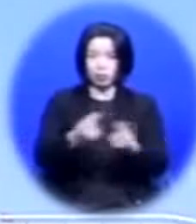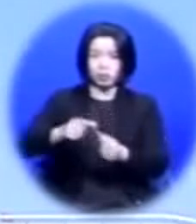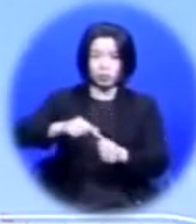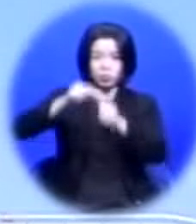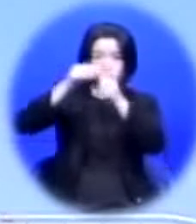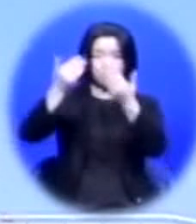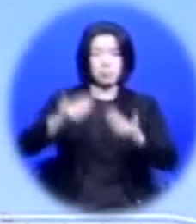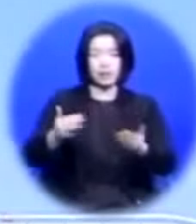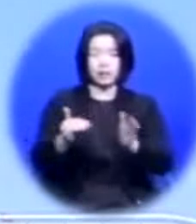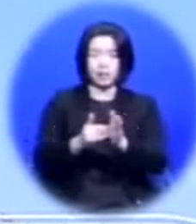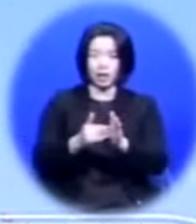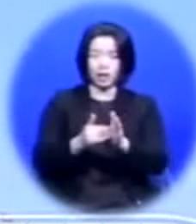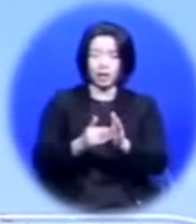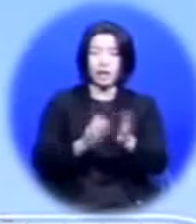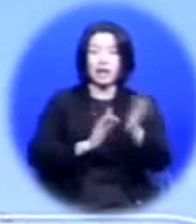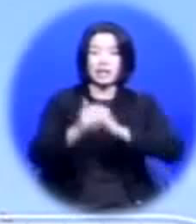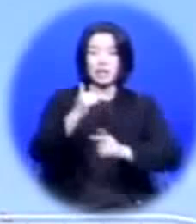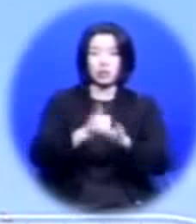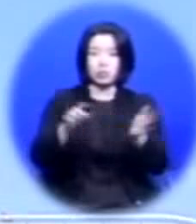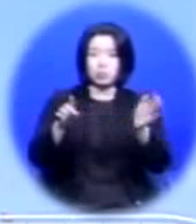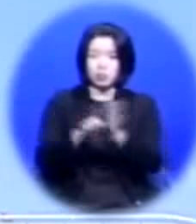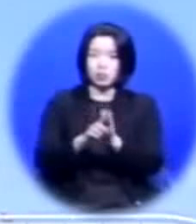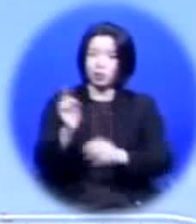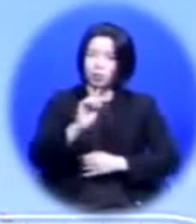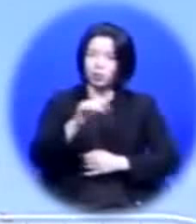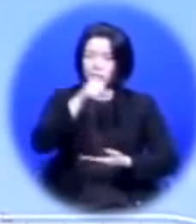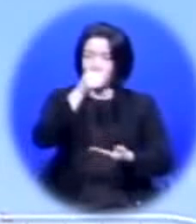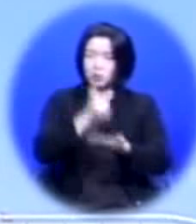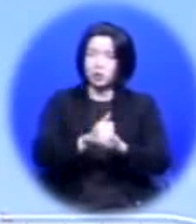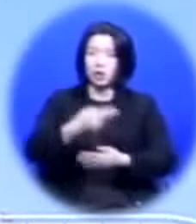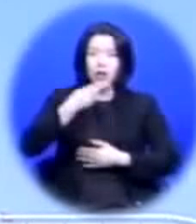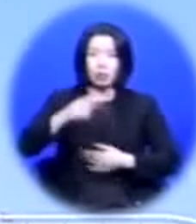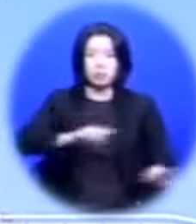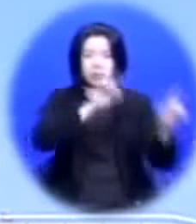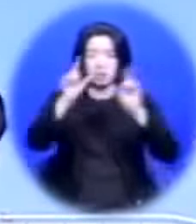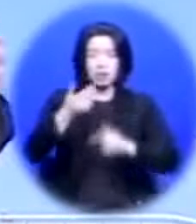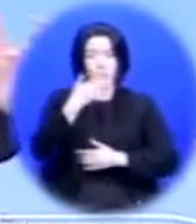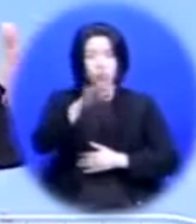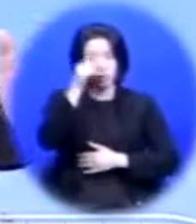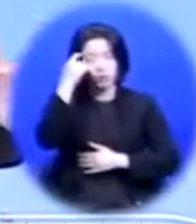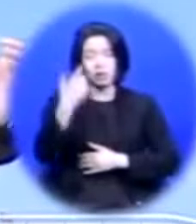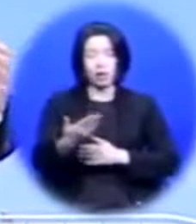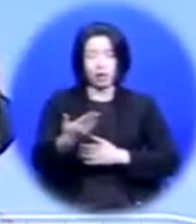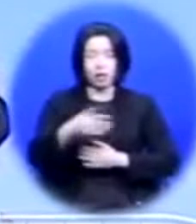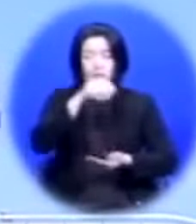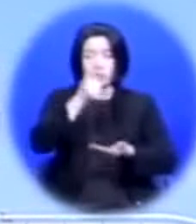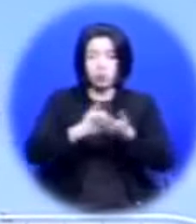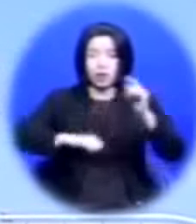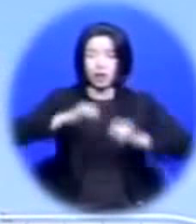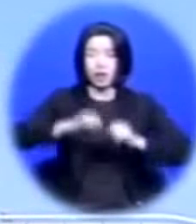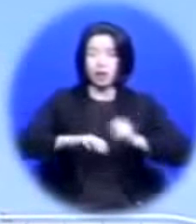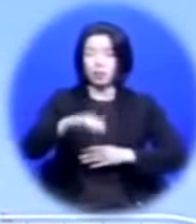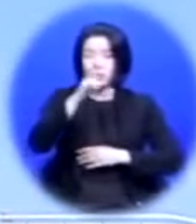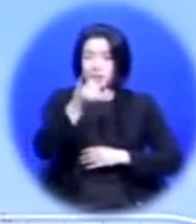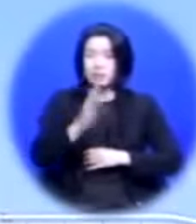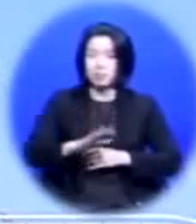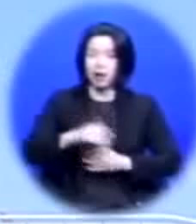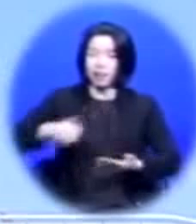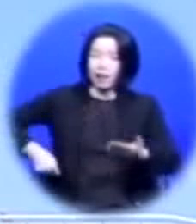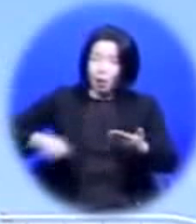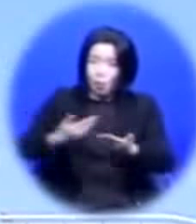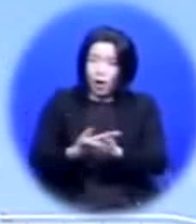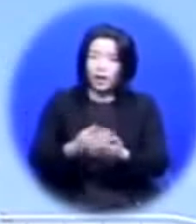구원받는다 아 예수 믿는다고 어떻게 죄 안 짓고 살아 죄 짓고 살지만 그냥 회개하면